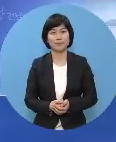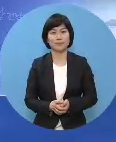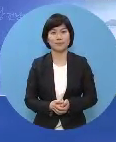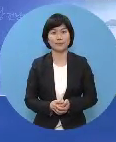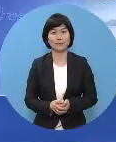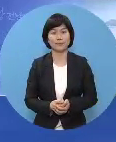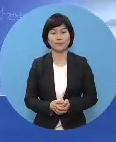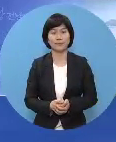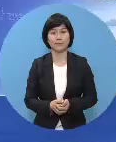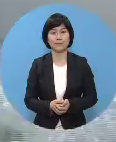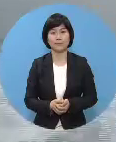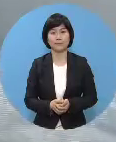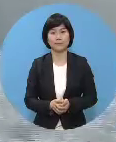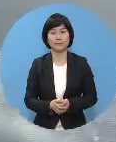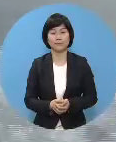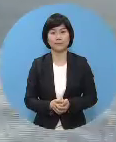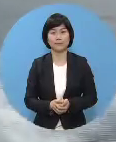보시죠.